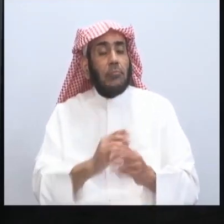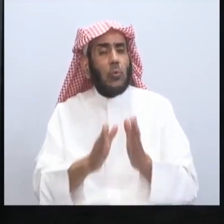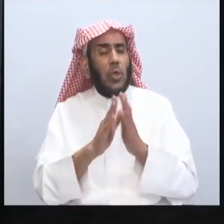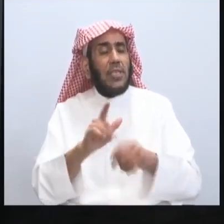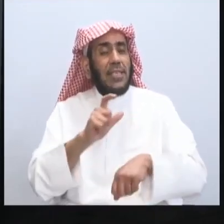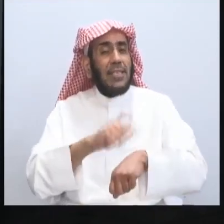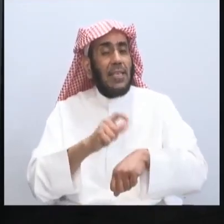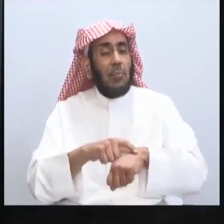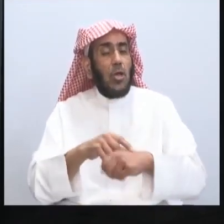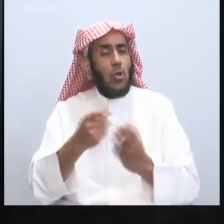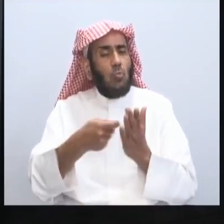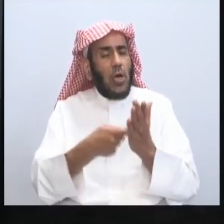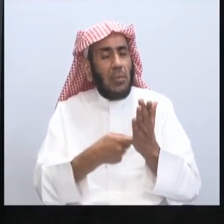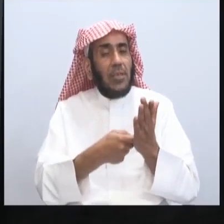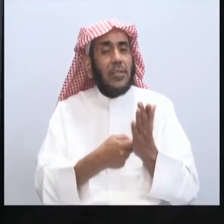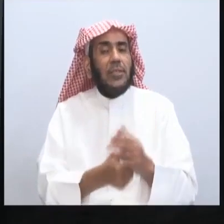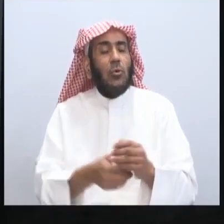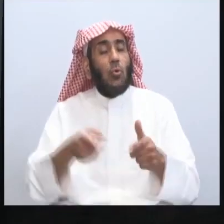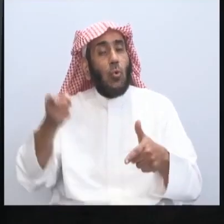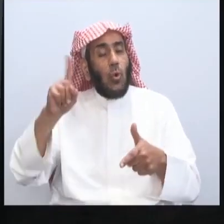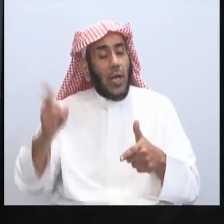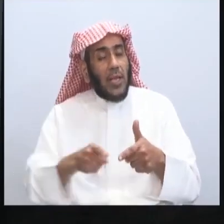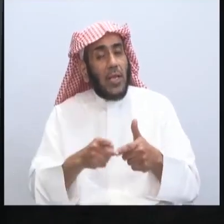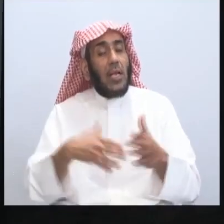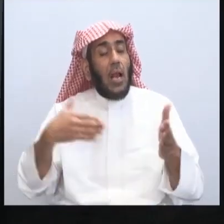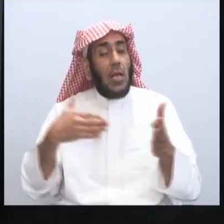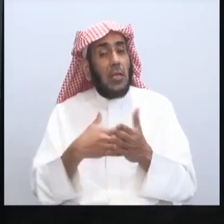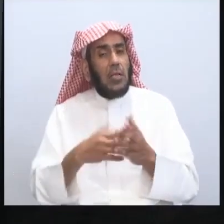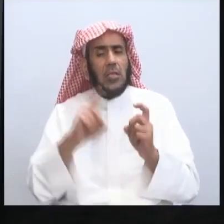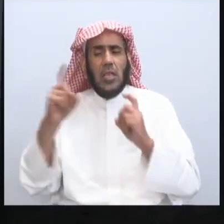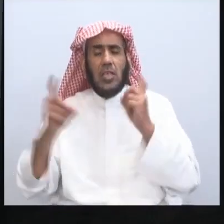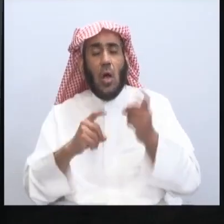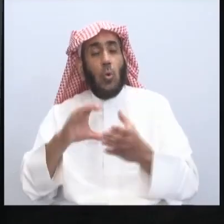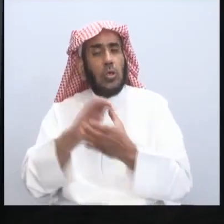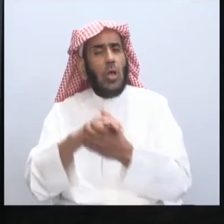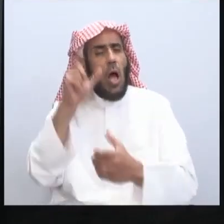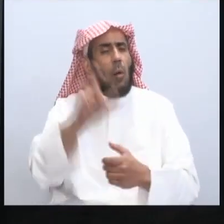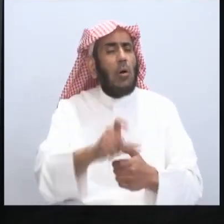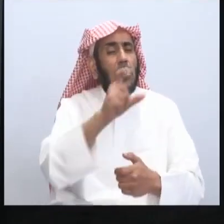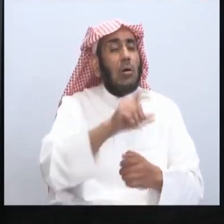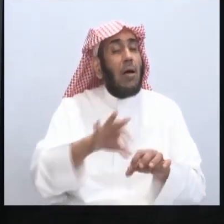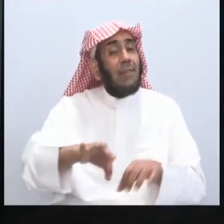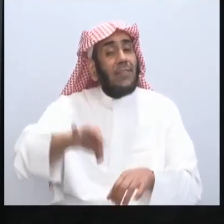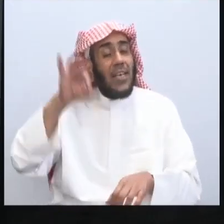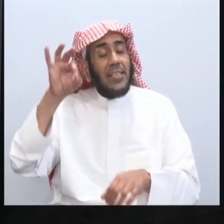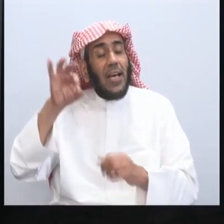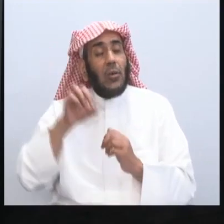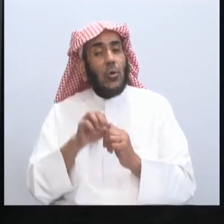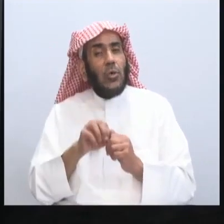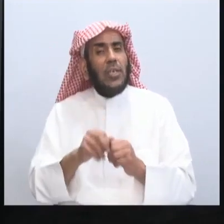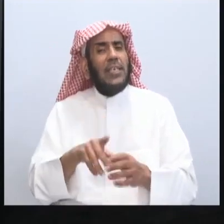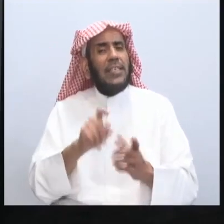زمن المكاتبات وكذلك الاحداث تشاور الصحابه فاختاروا